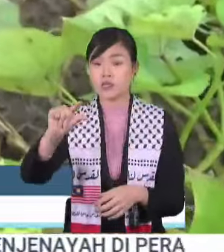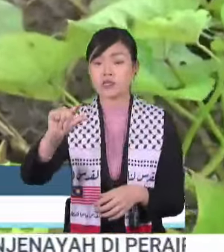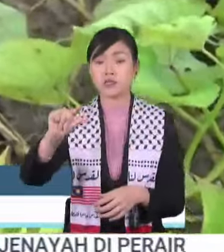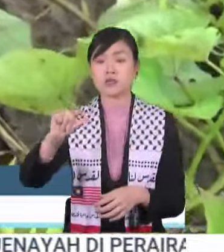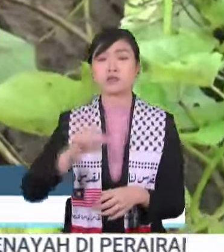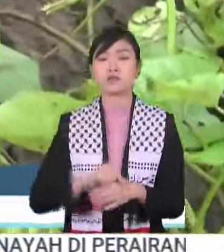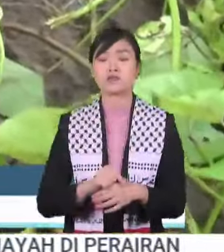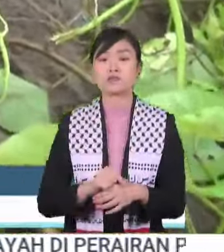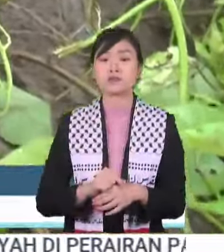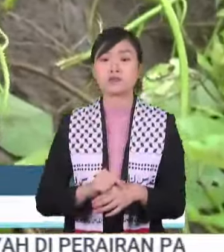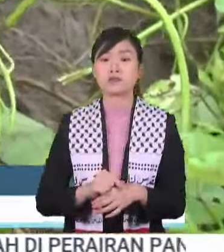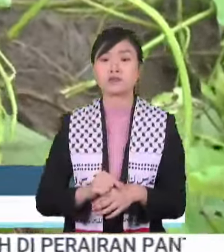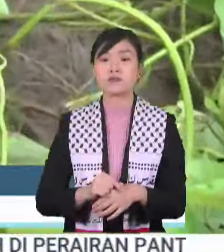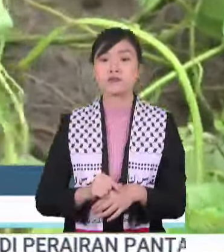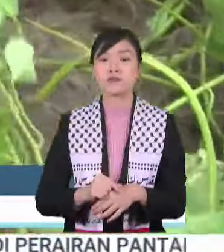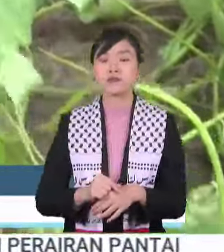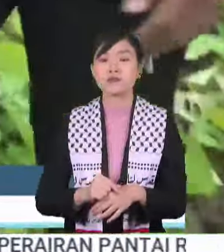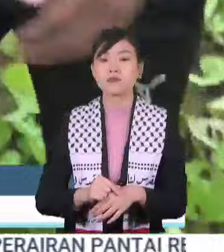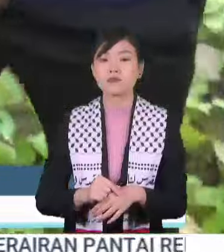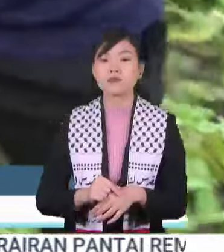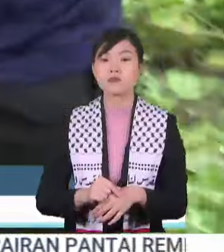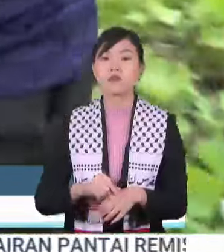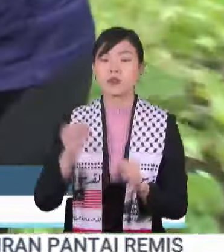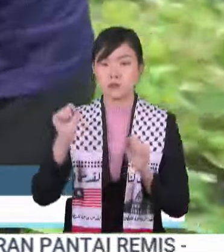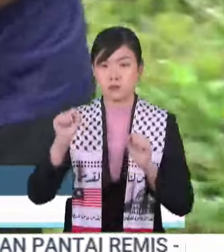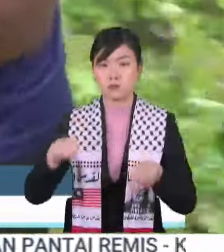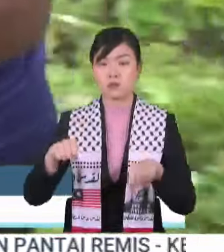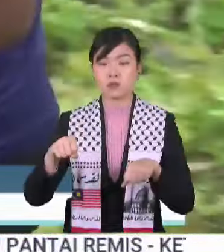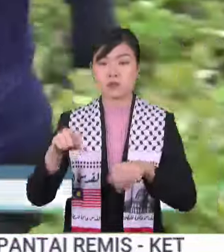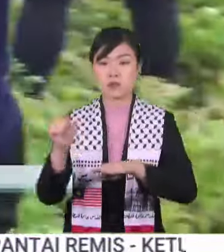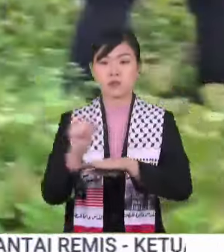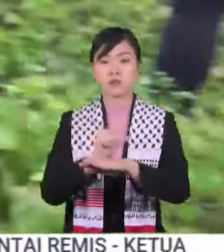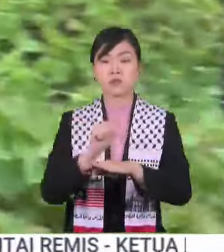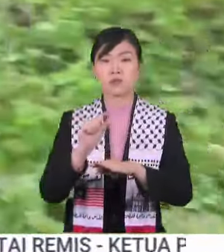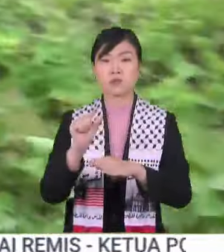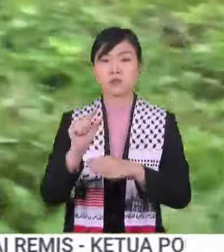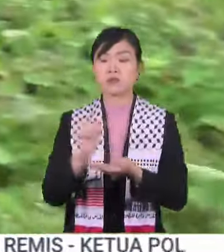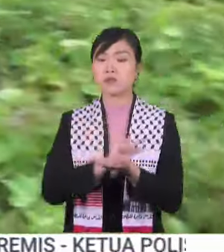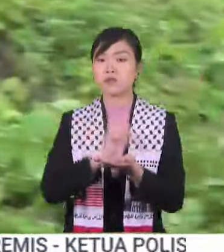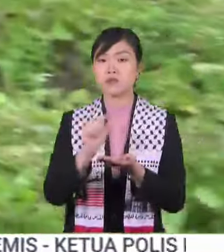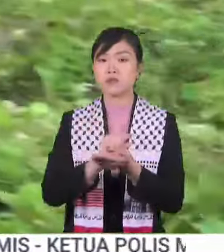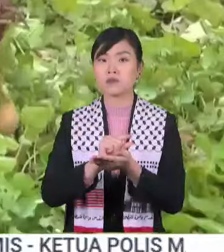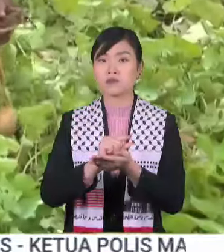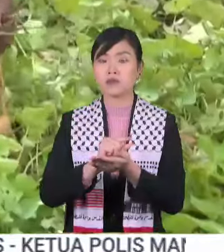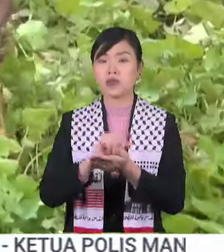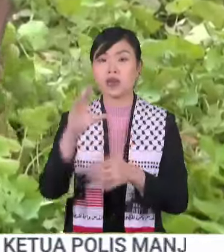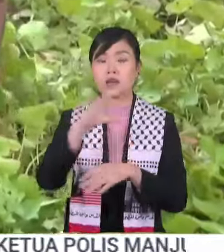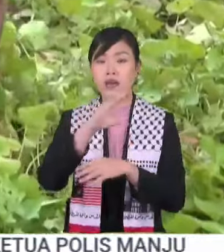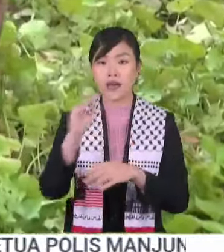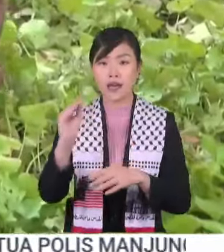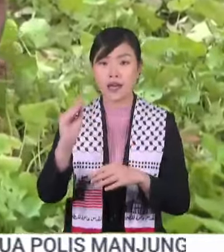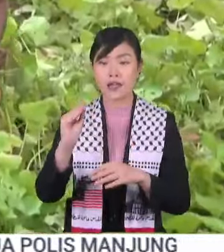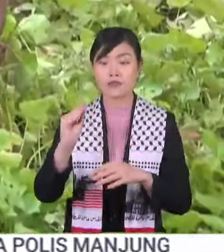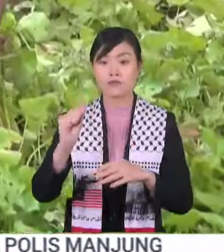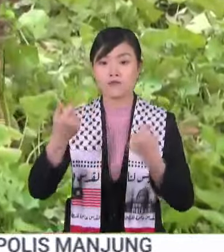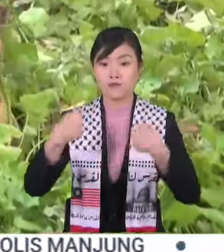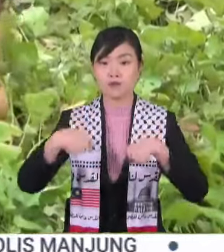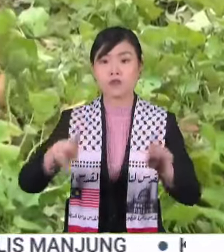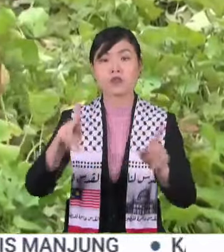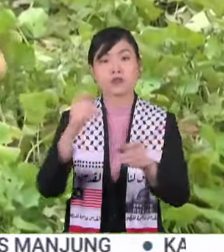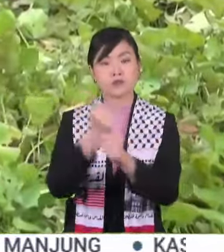menerusi kerjasama jabatan pertanian dan Mardi ini mampu menjana pendapatan kampus selain membuka peluang pekerjaan laporan